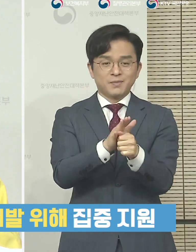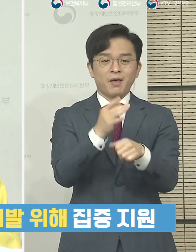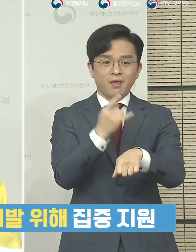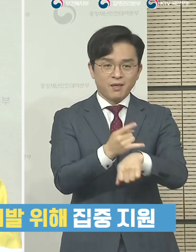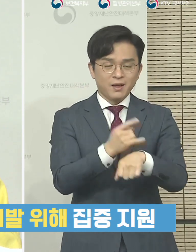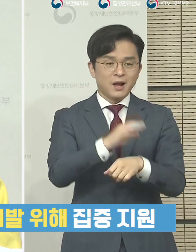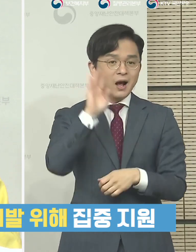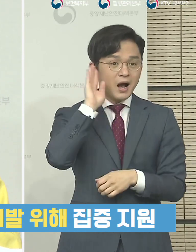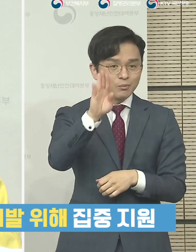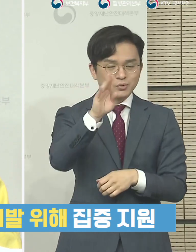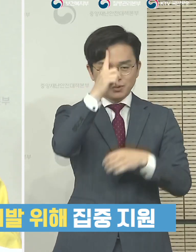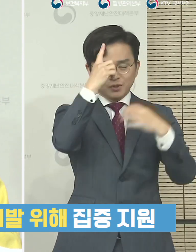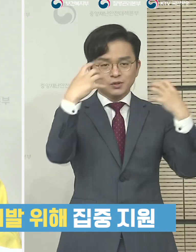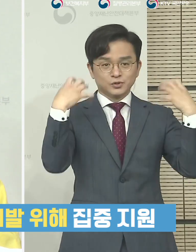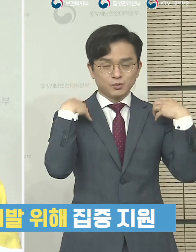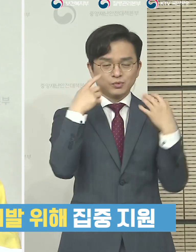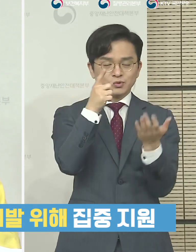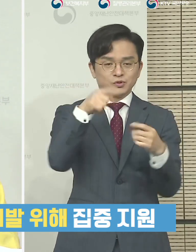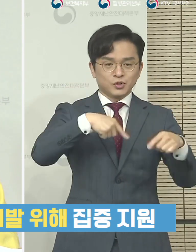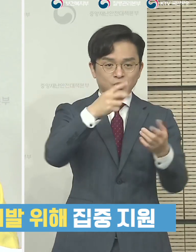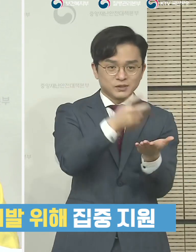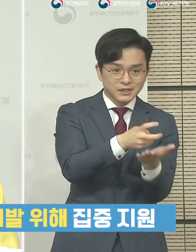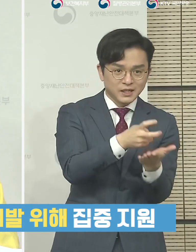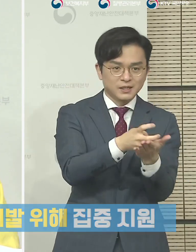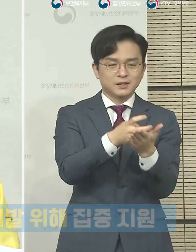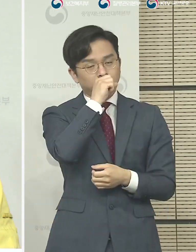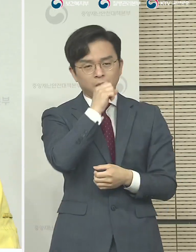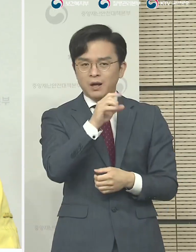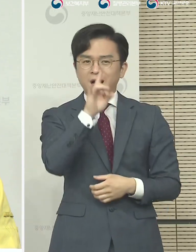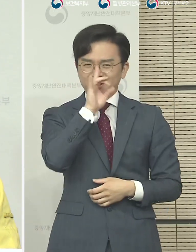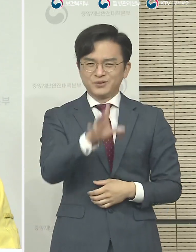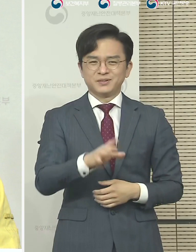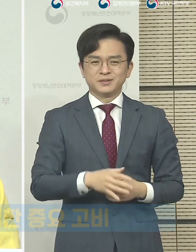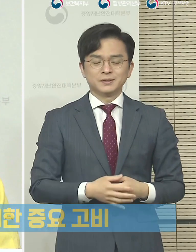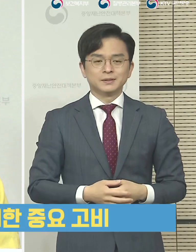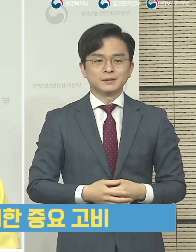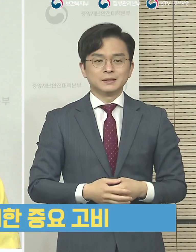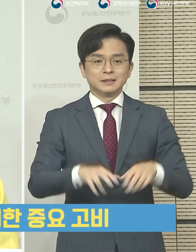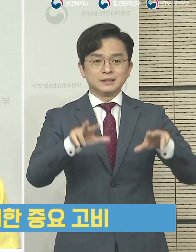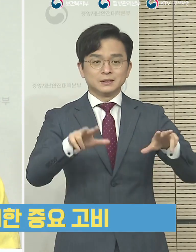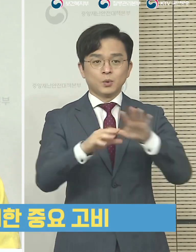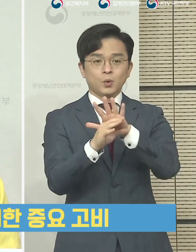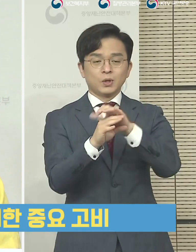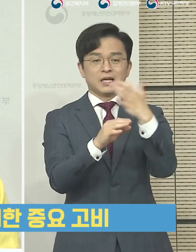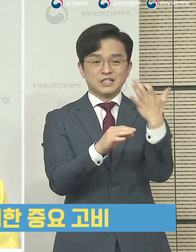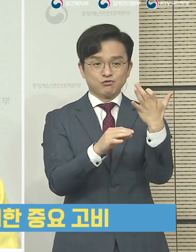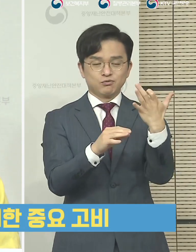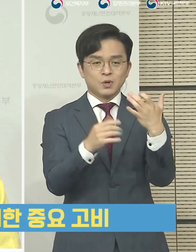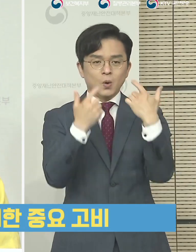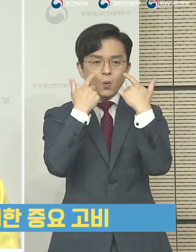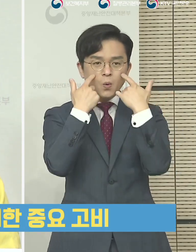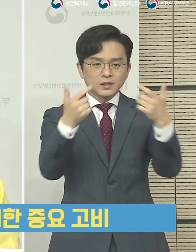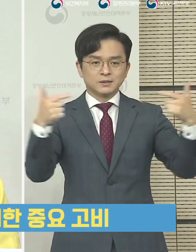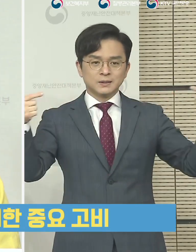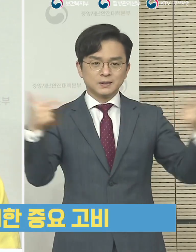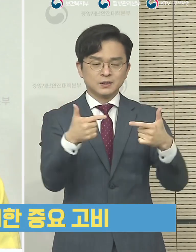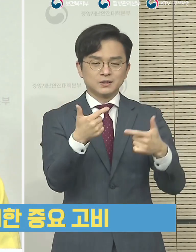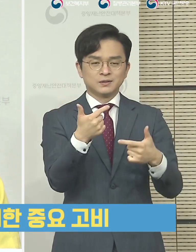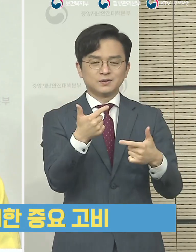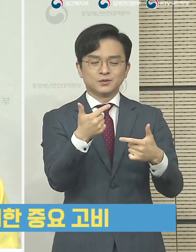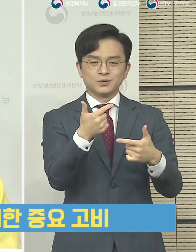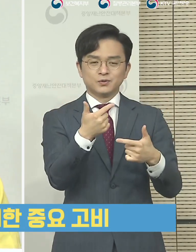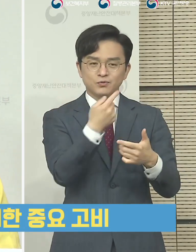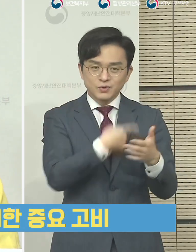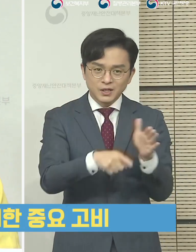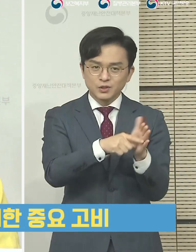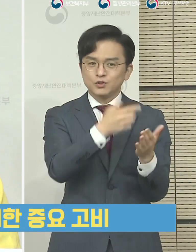정책적, 제도적으로 집중적인 지원을 해나갈 계획입니다. 지금이 코로나19를 보다 확실히 줄일 수 있는 가장